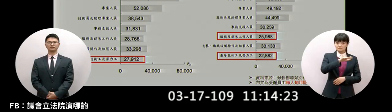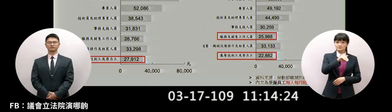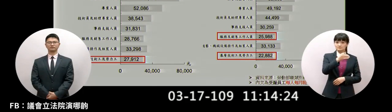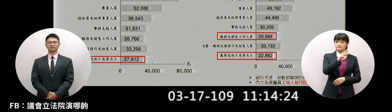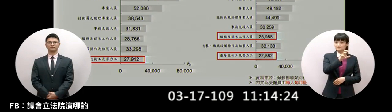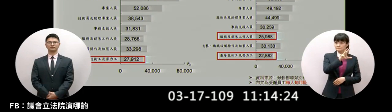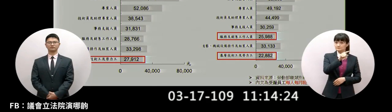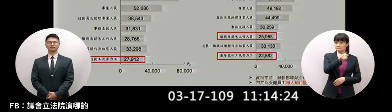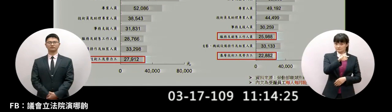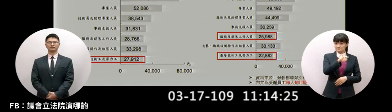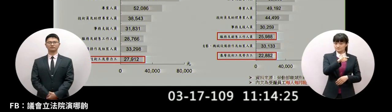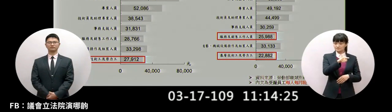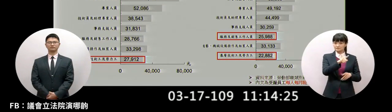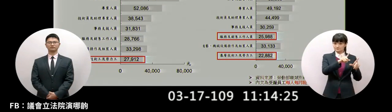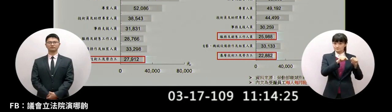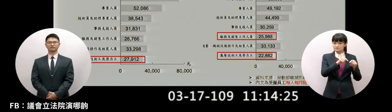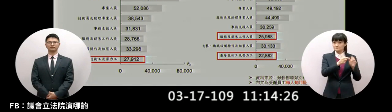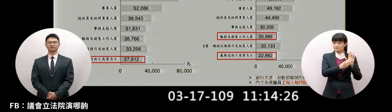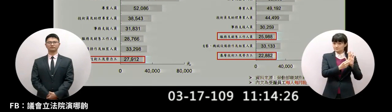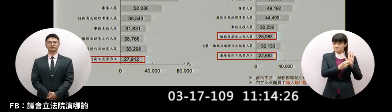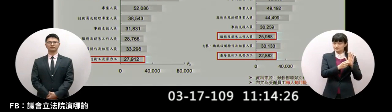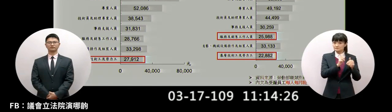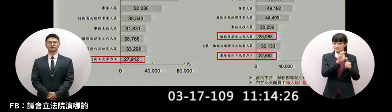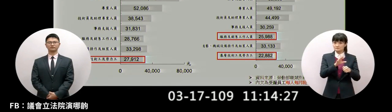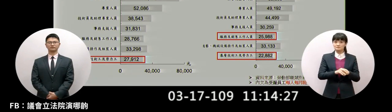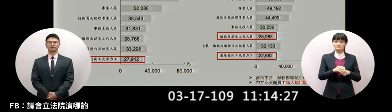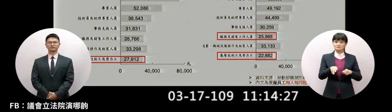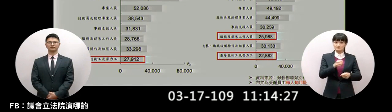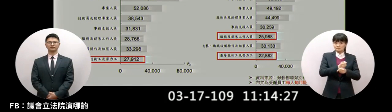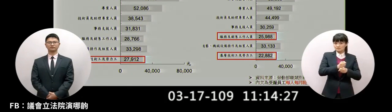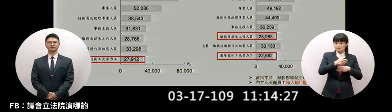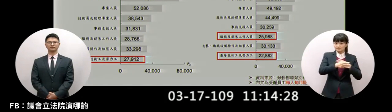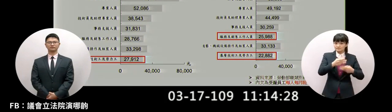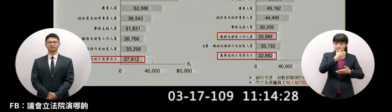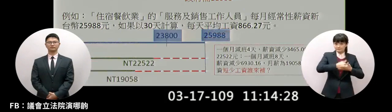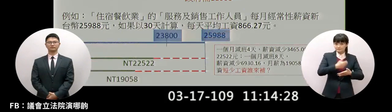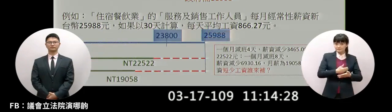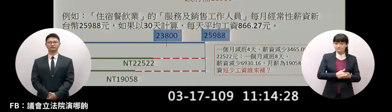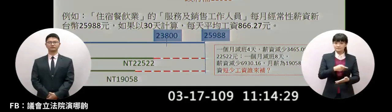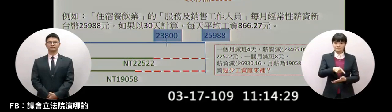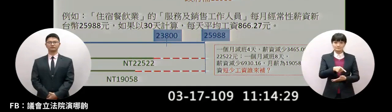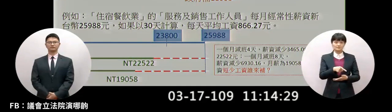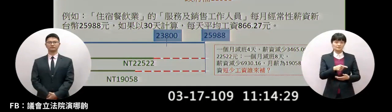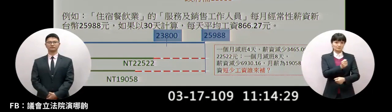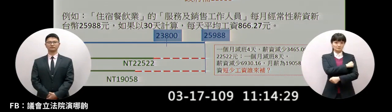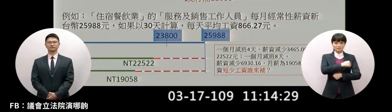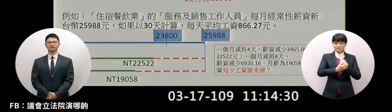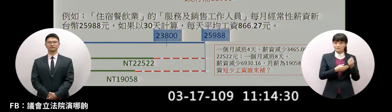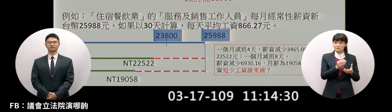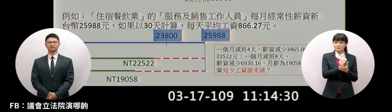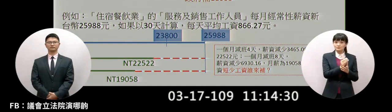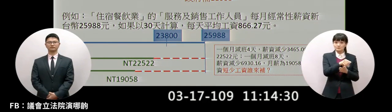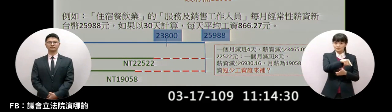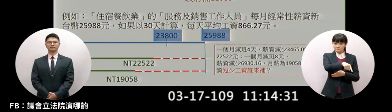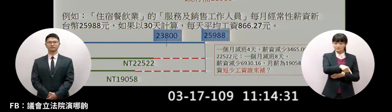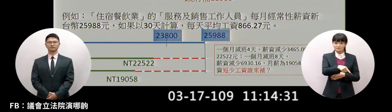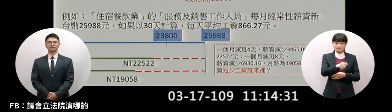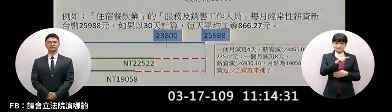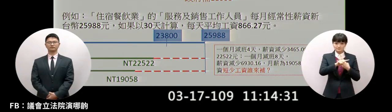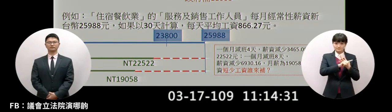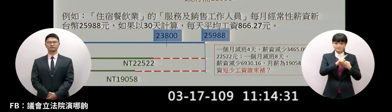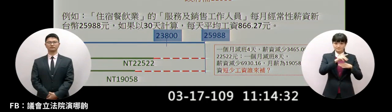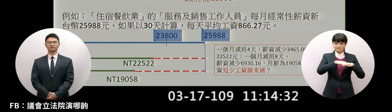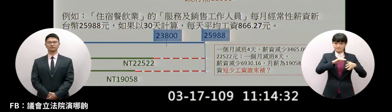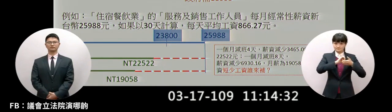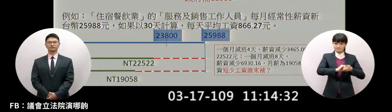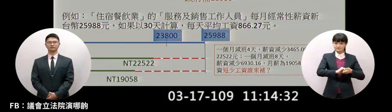25988为例，依照这些减班减薪劳工的投保薪资，你来看我们现在的就业安定措施呢，事